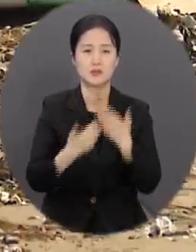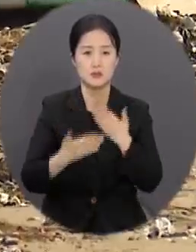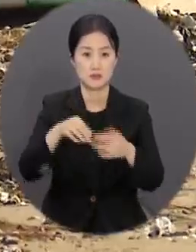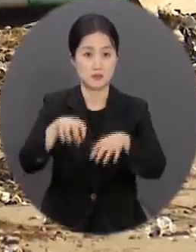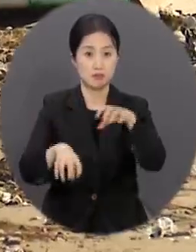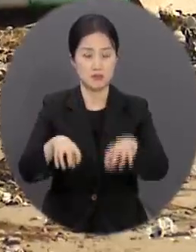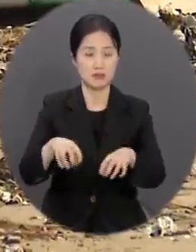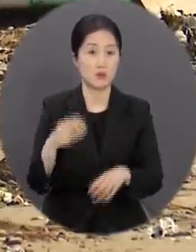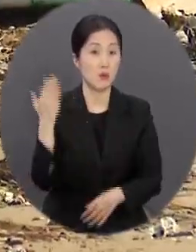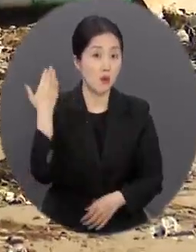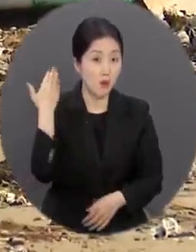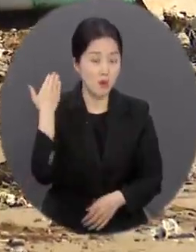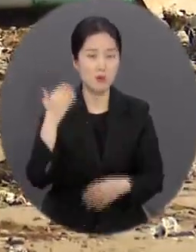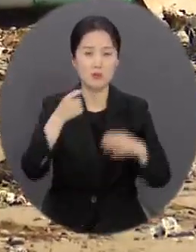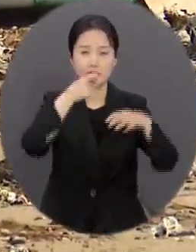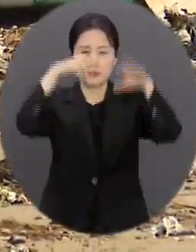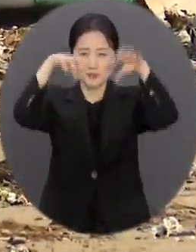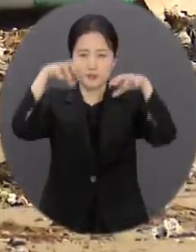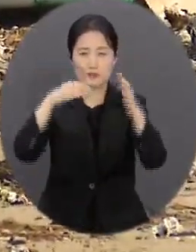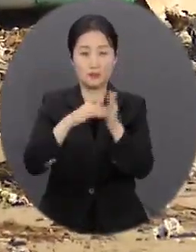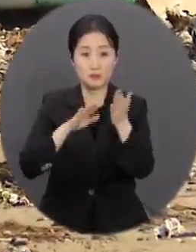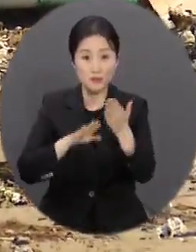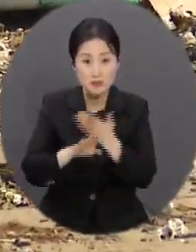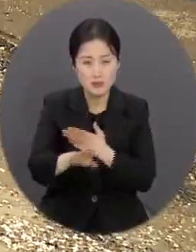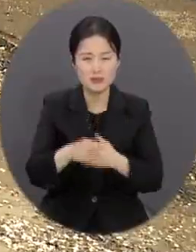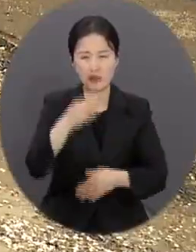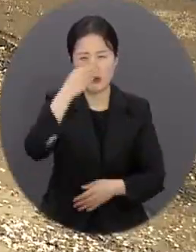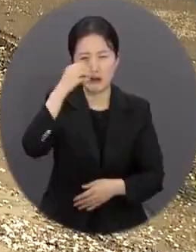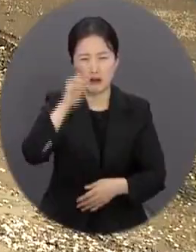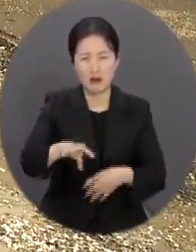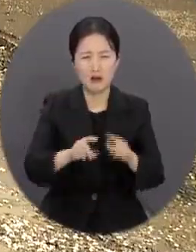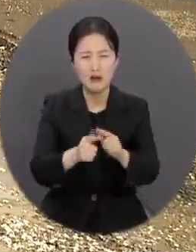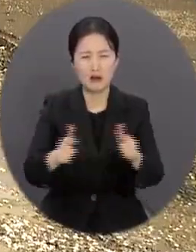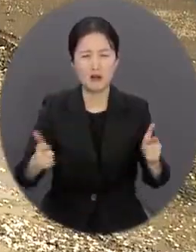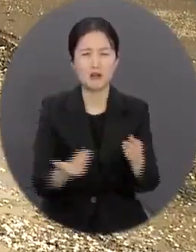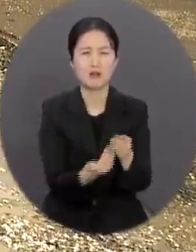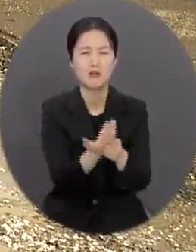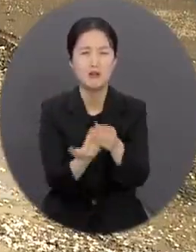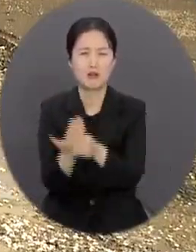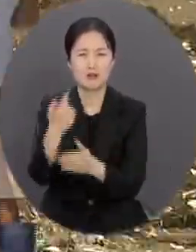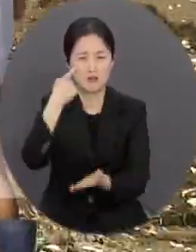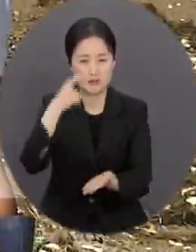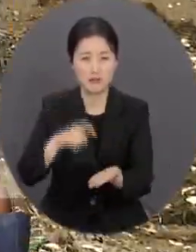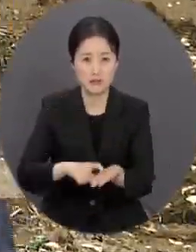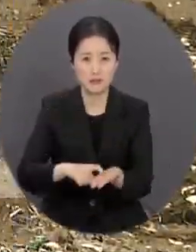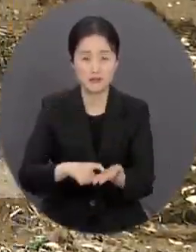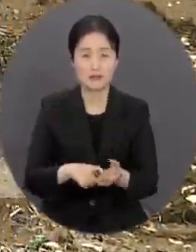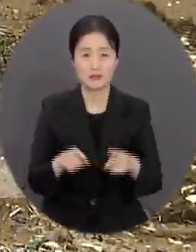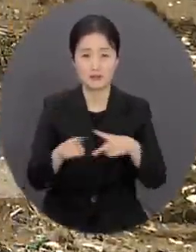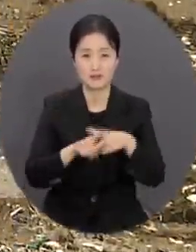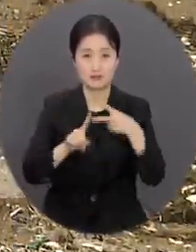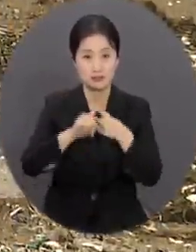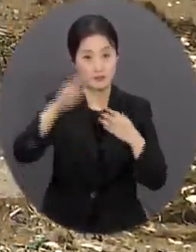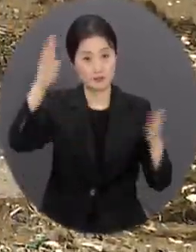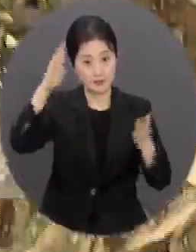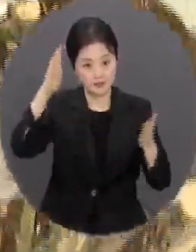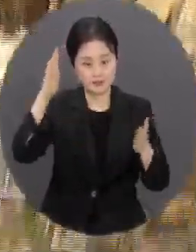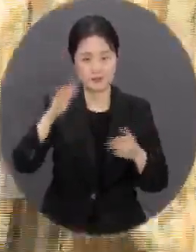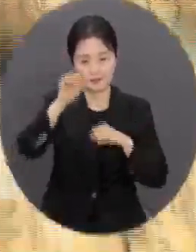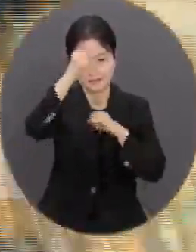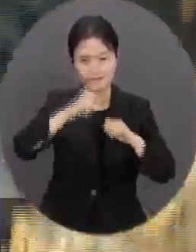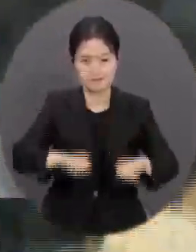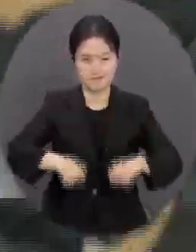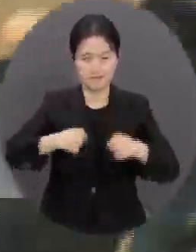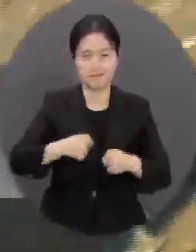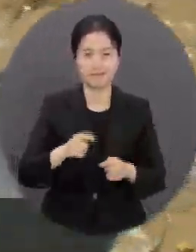뒤 해변에는 온갖 바다 쓰레기가 밀려들었습니다. 진도 지역 초중학생들이 장화와 장갑을 끼고 달리며